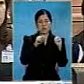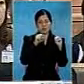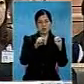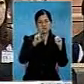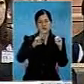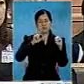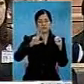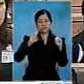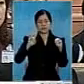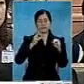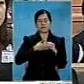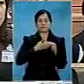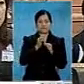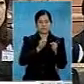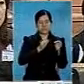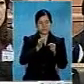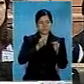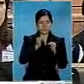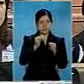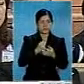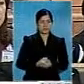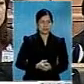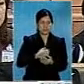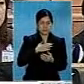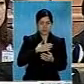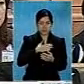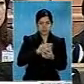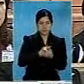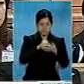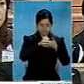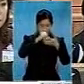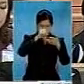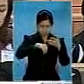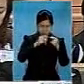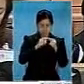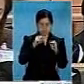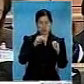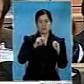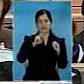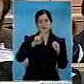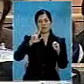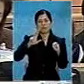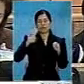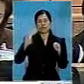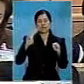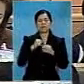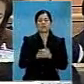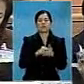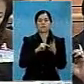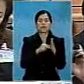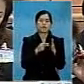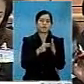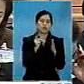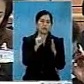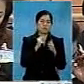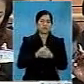นะครับว่ากรณีที่เราตัด237ออกไปเนี่ยทั้งวรรคไม่ได้หมายความว่า